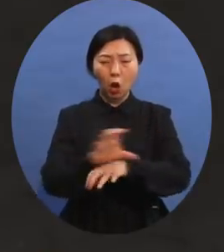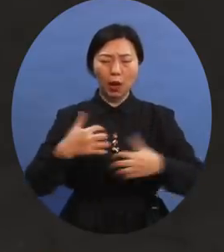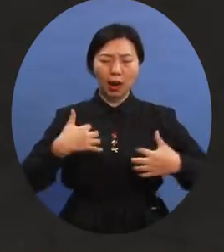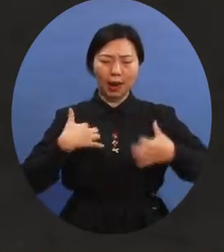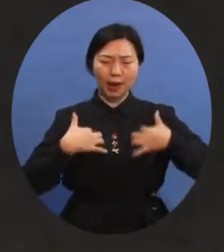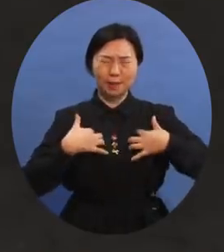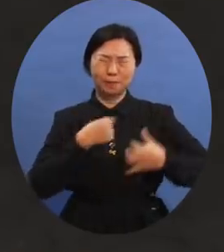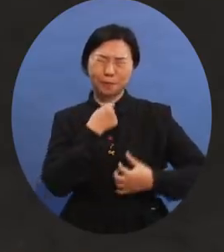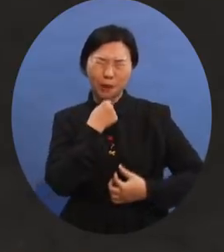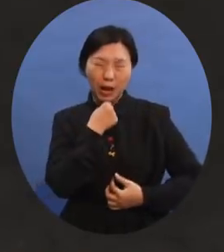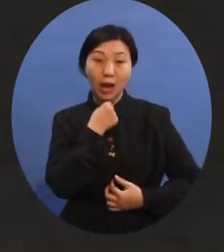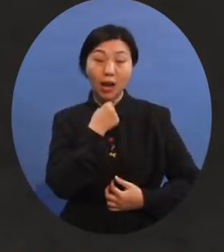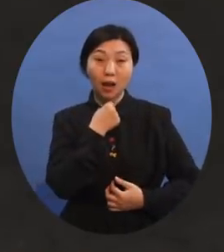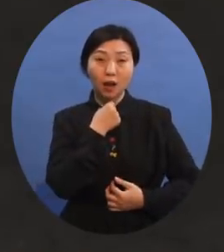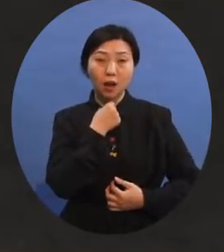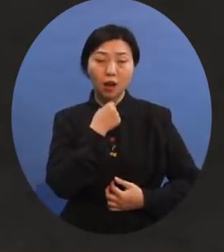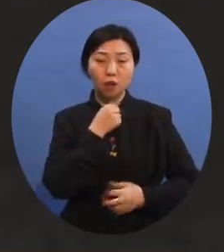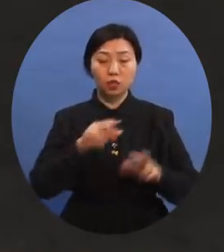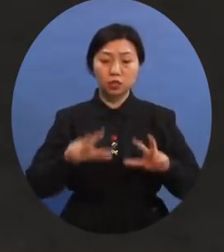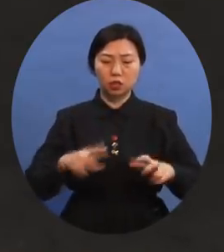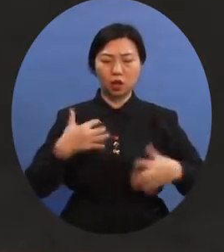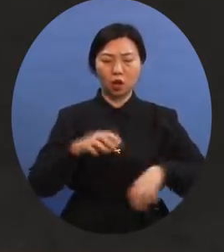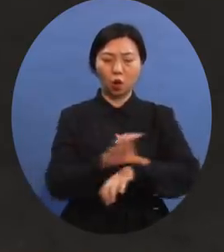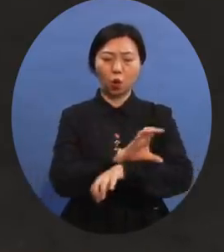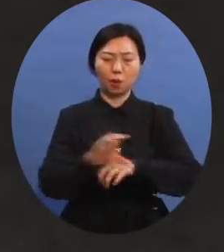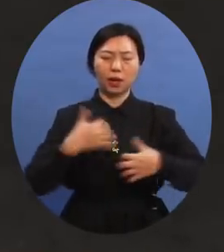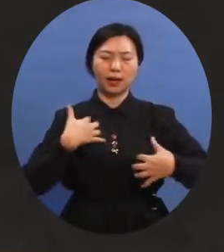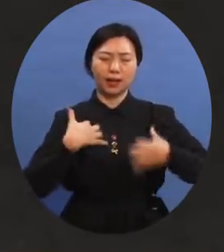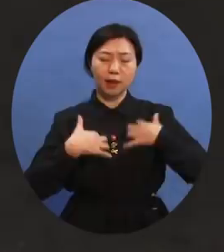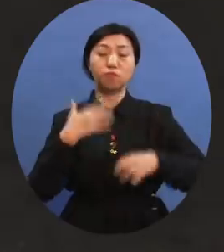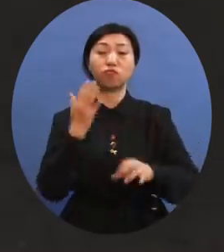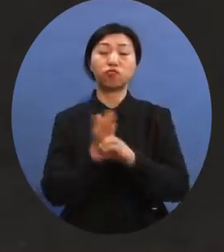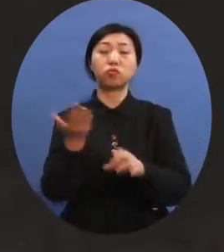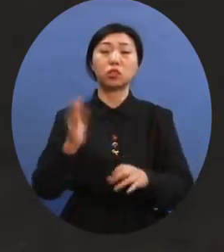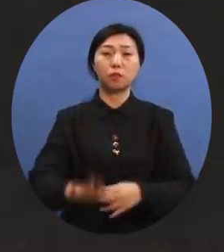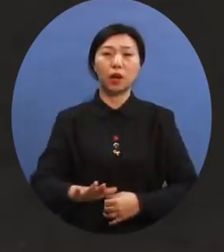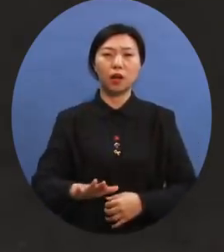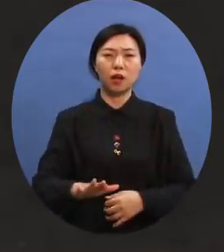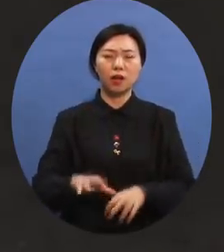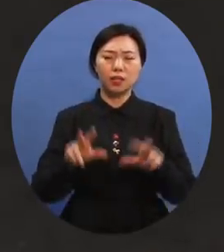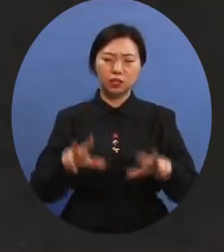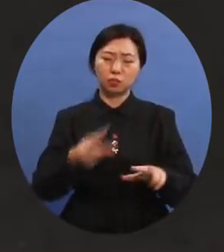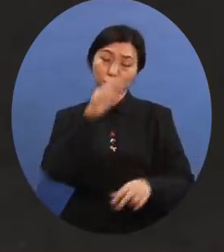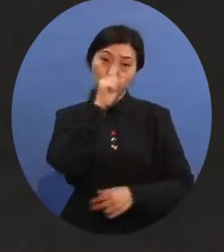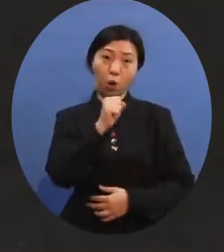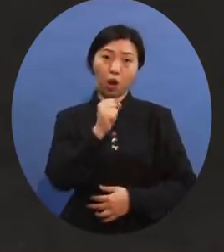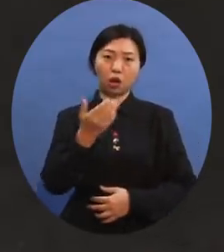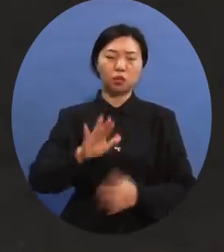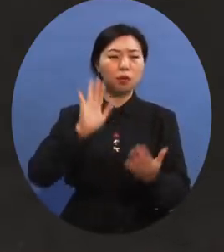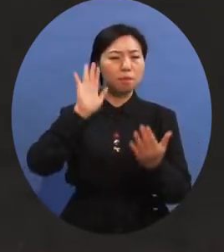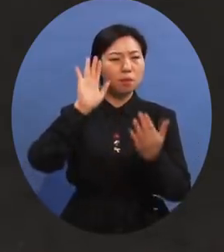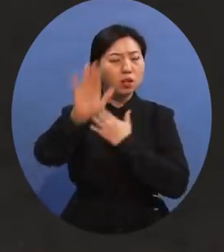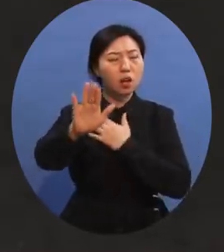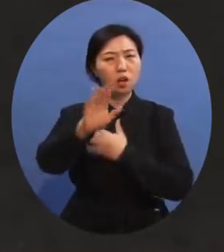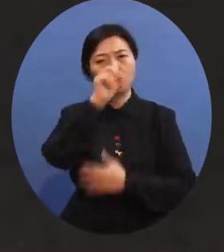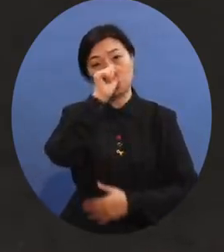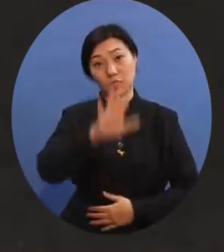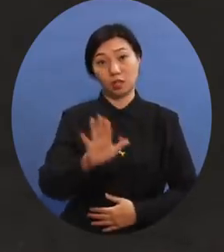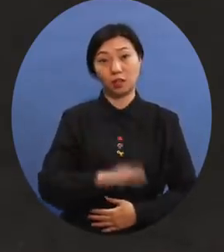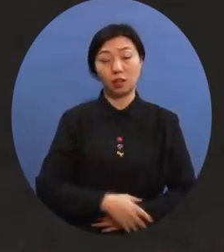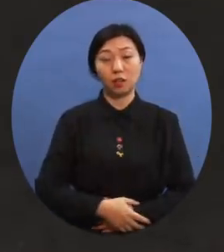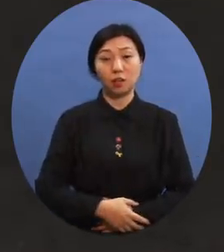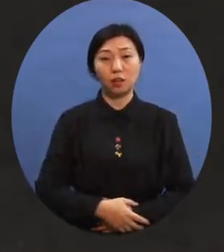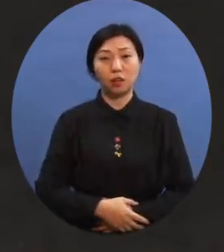싶다. 그러면 지금 컴퓨터 게임을 하지만은 이렇게 하면 지금은 좋지만은 미래에 안 좋잖아,